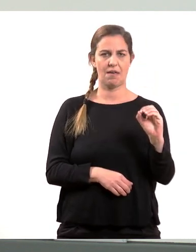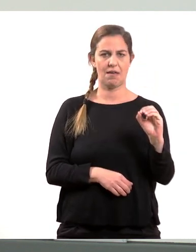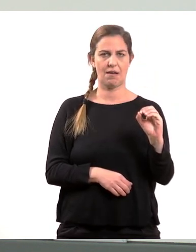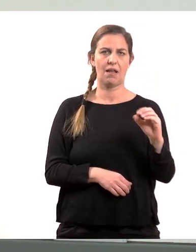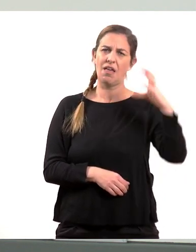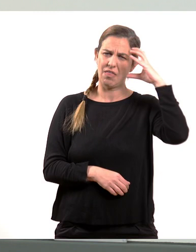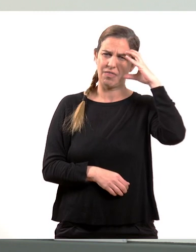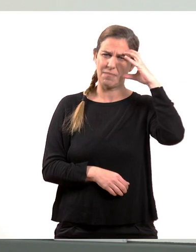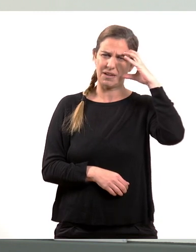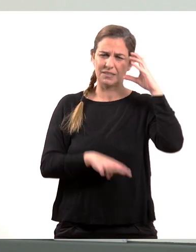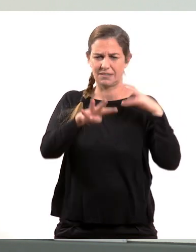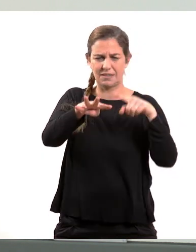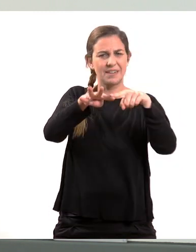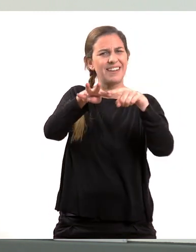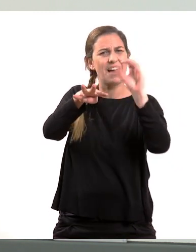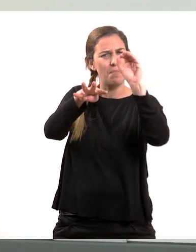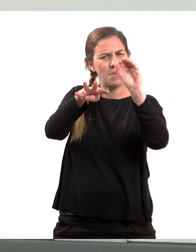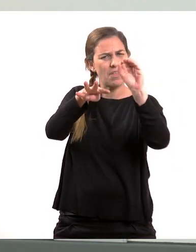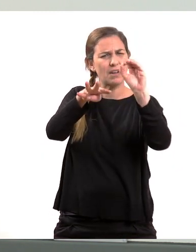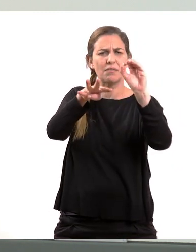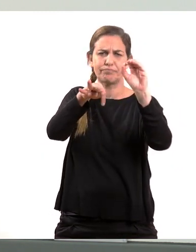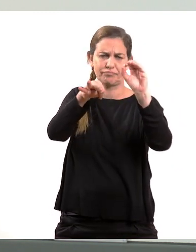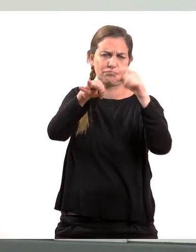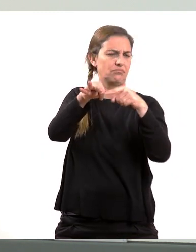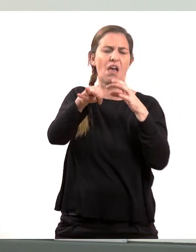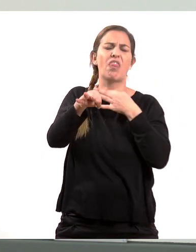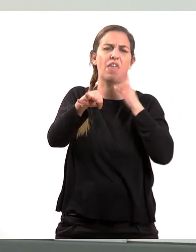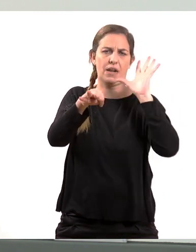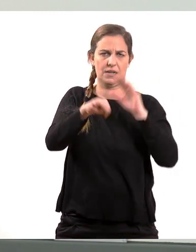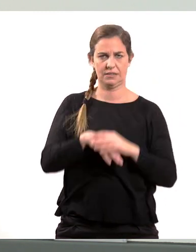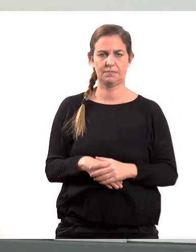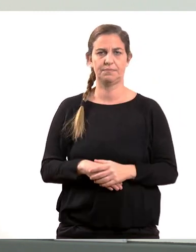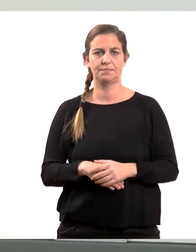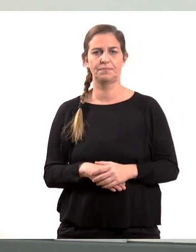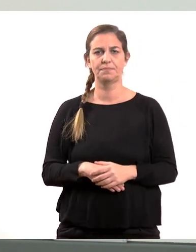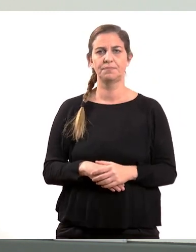0 είπαμε δεν έχει αξία, άρα μπορούμε να το σβήσουμε.